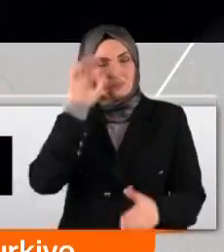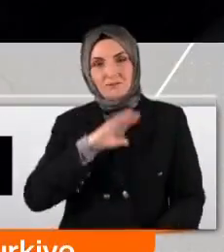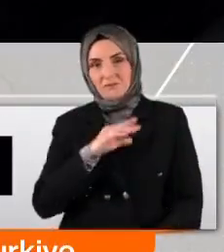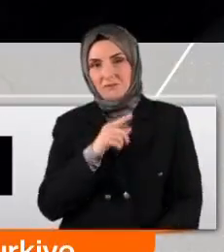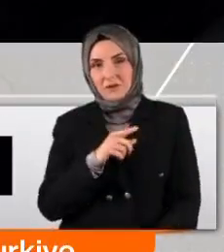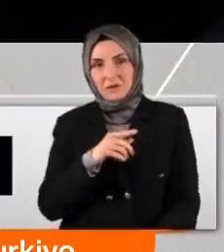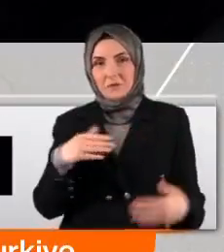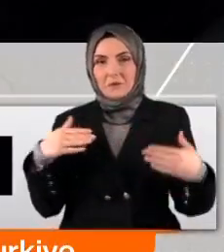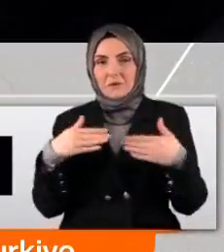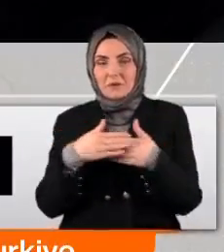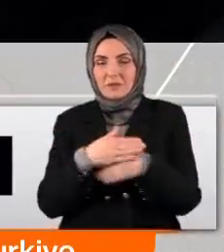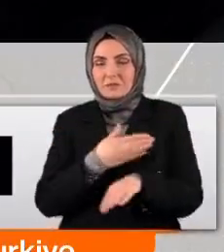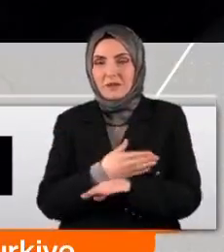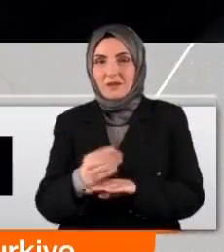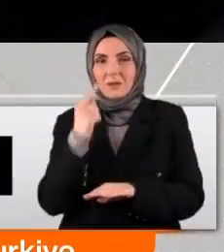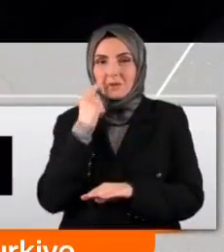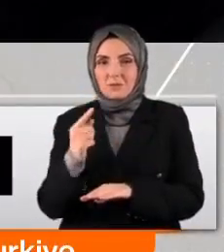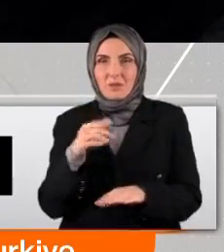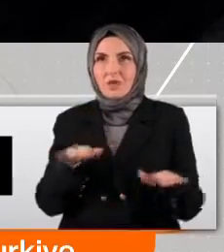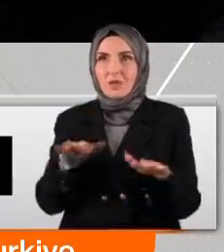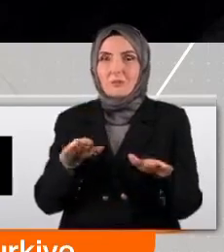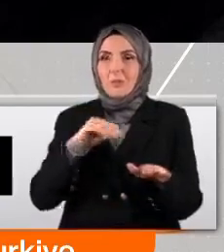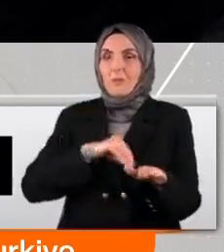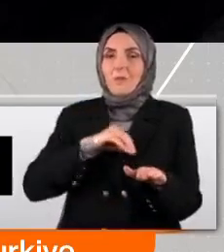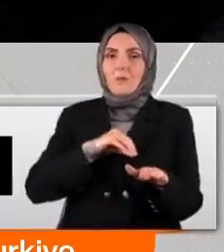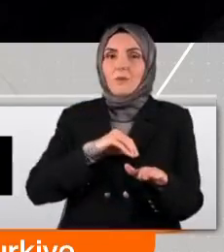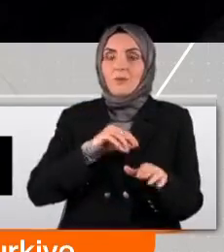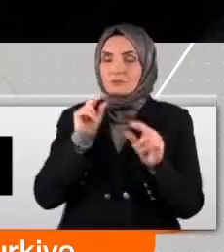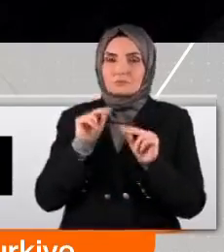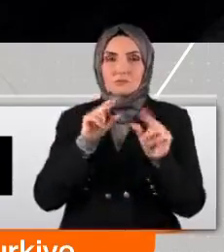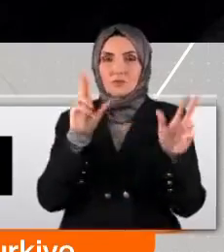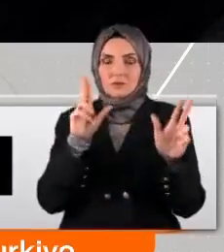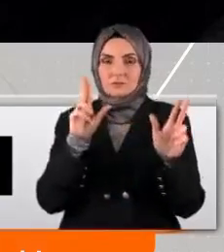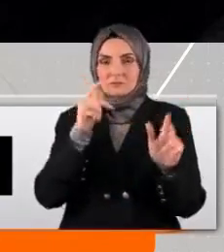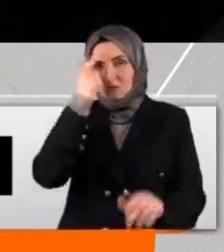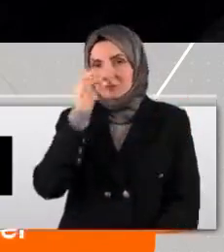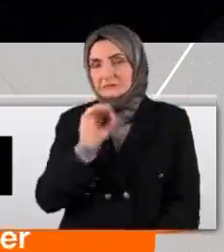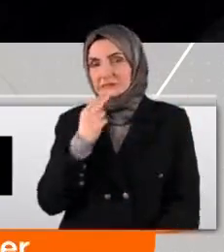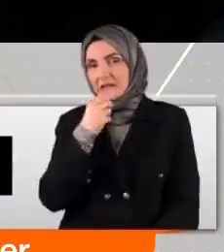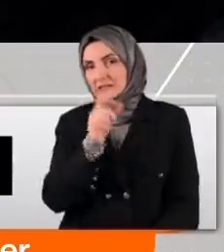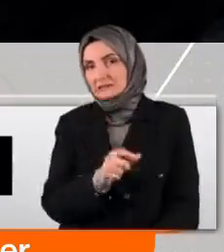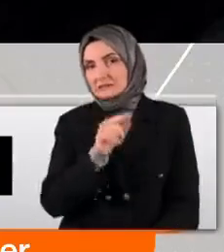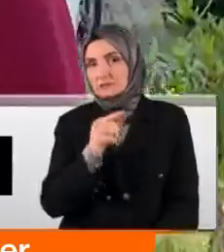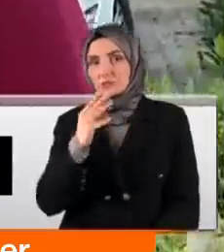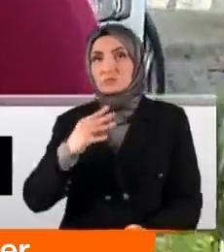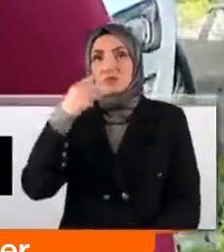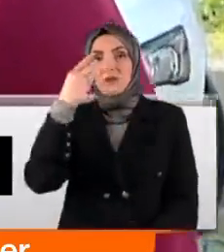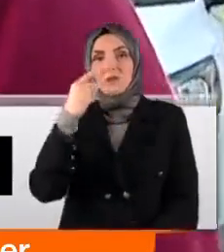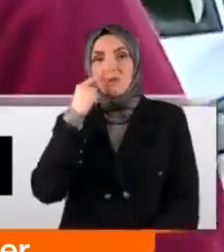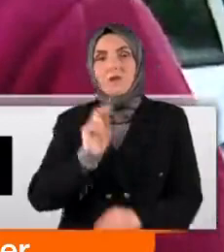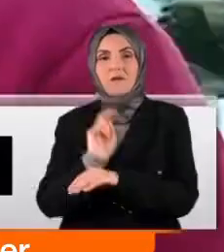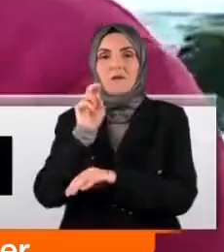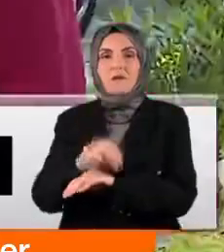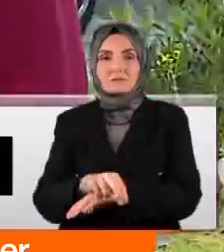Gece yarısı bir anda uykusundan deprem oluyor diye kalktı, talihsiz kadın 3. kattan atlayarak hayatını kaybetti. Duyduk, biz